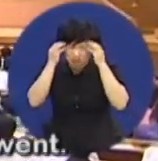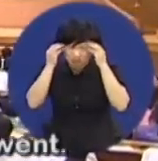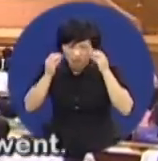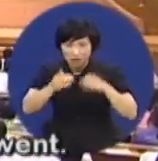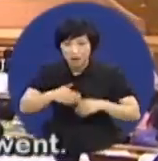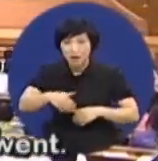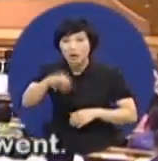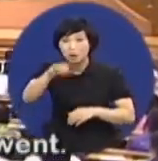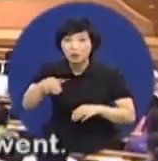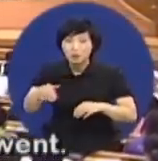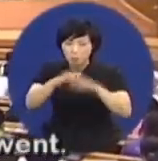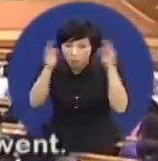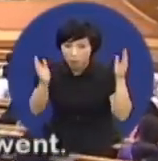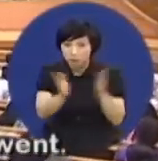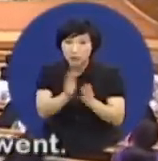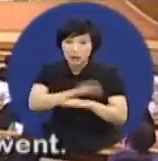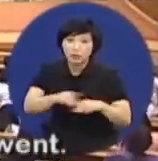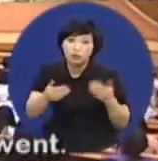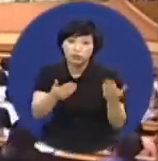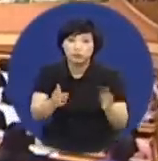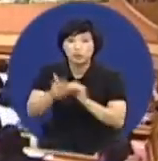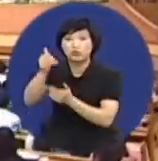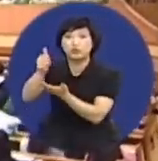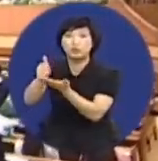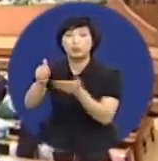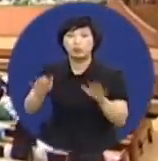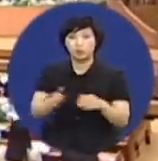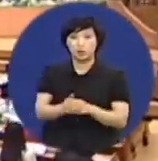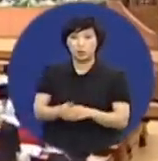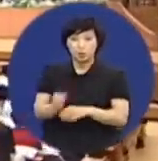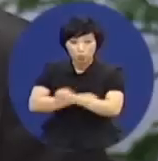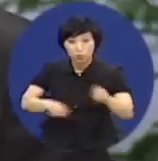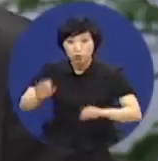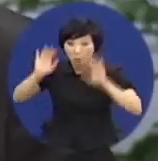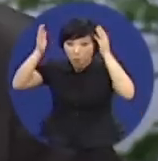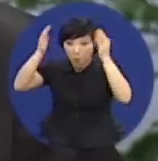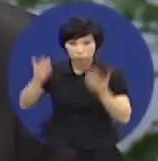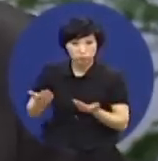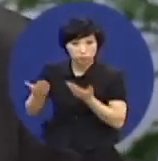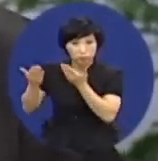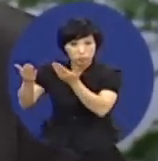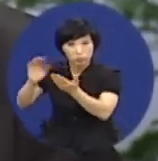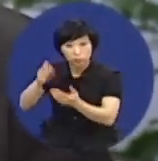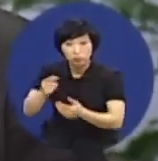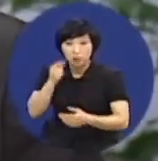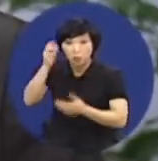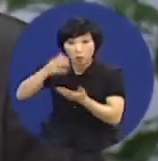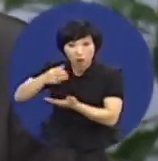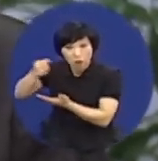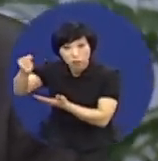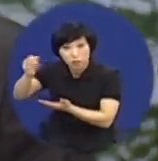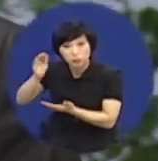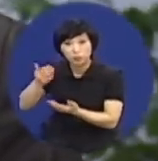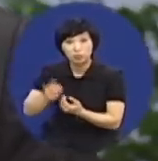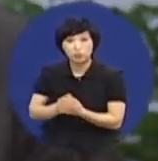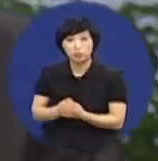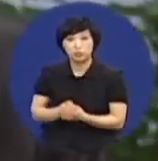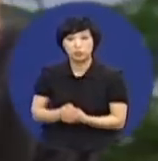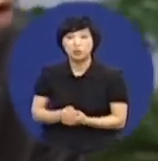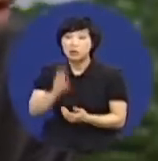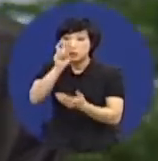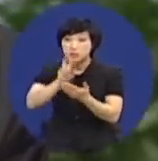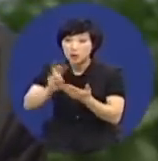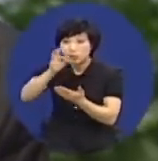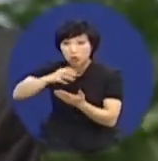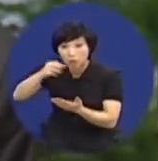かれるどころごとに解決してくださった彼が、称賛されるべき、栄光を受けるべき、賛